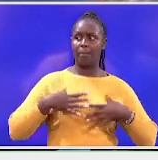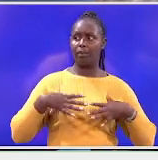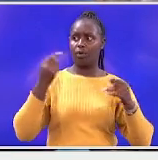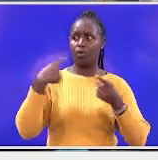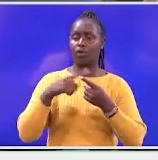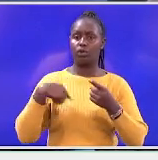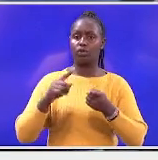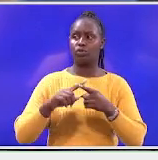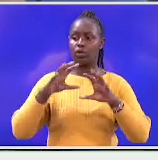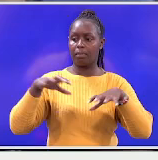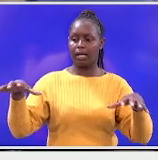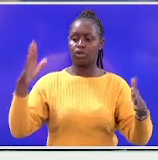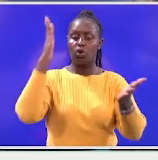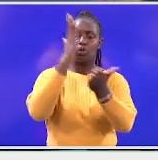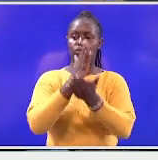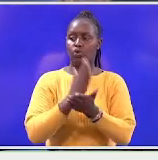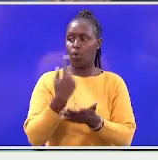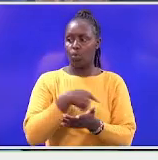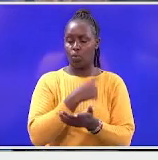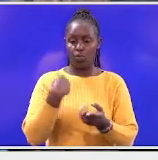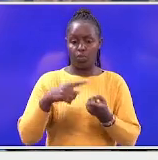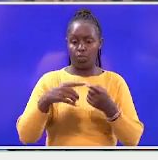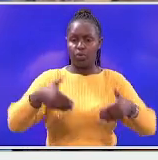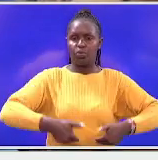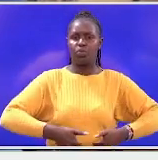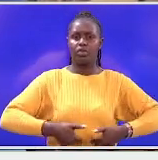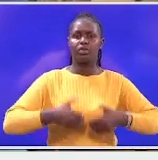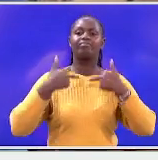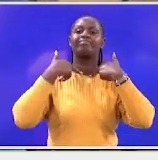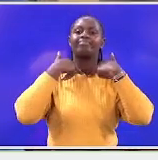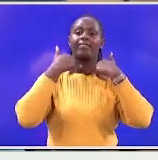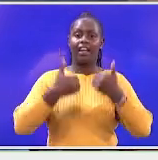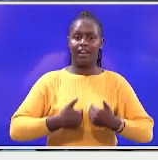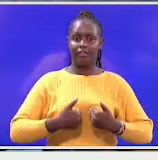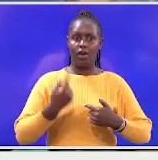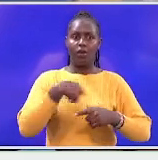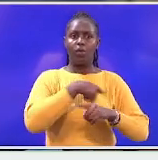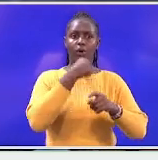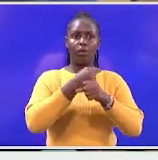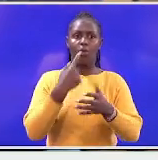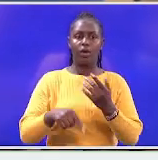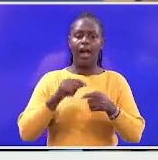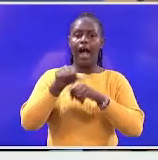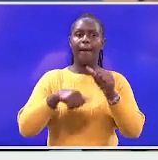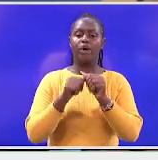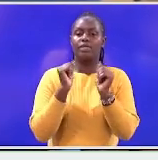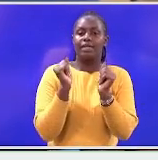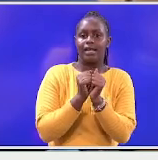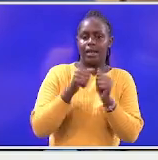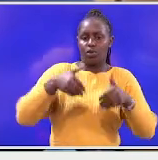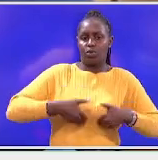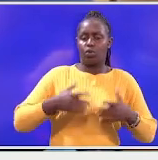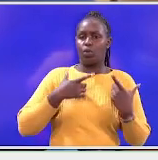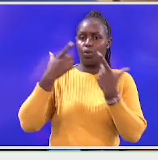kweli vijana tunaokotwa hapa. Atirori imekuwa mauko huko chini. Tunachukua vijana kama 10 ama 20 wanatembea huko